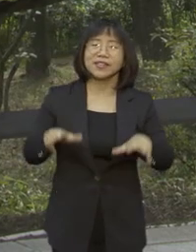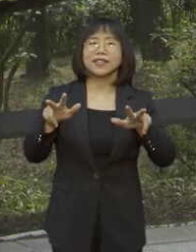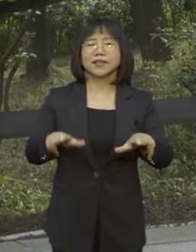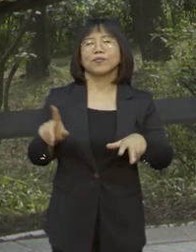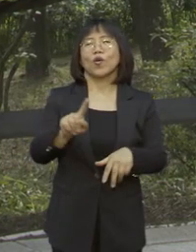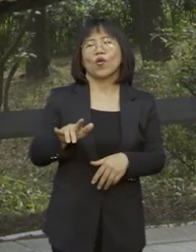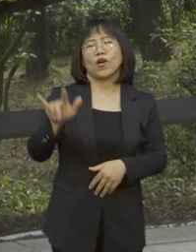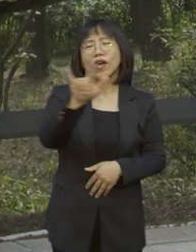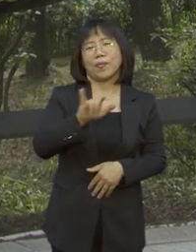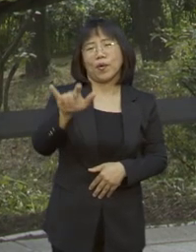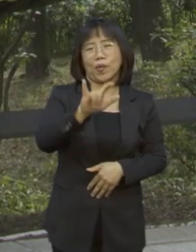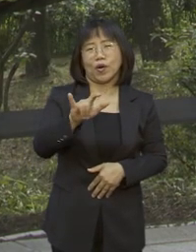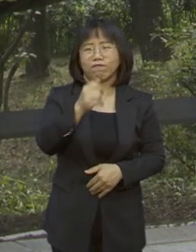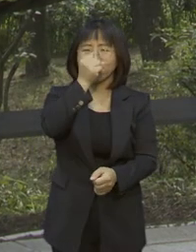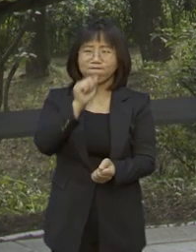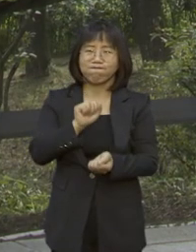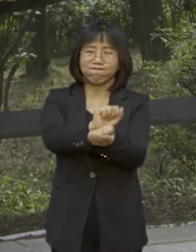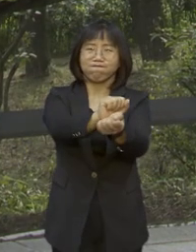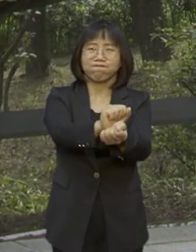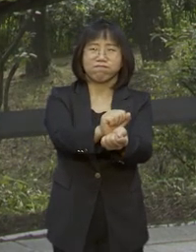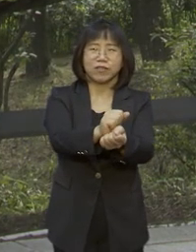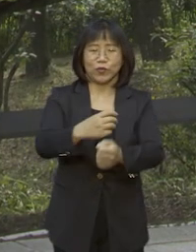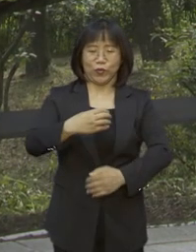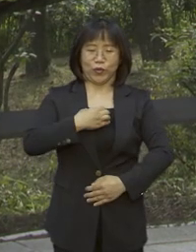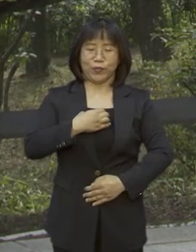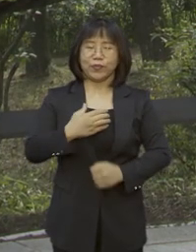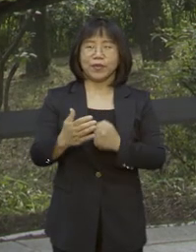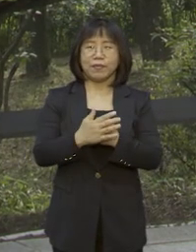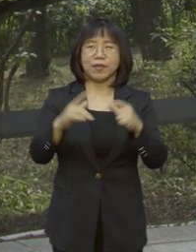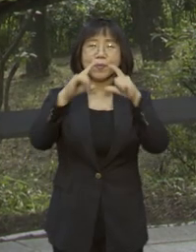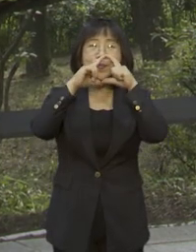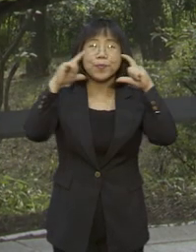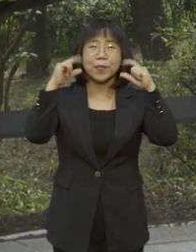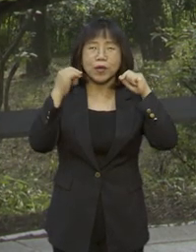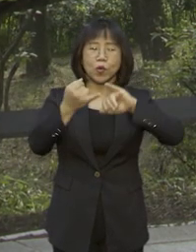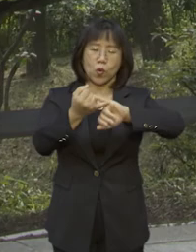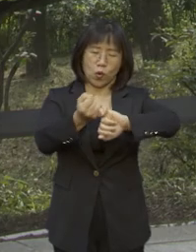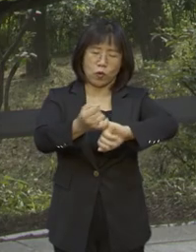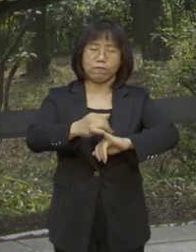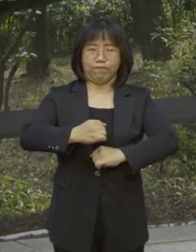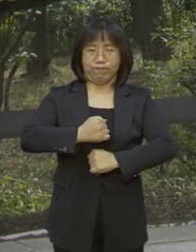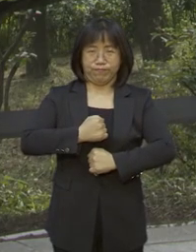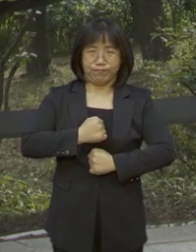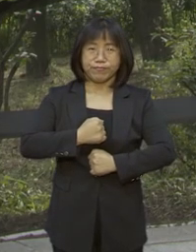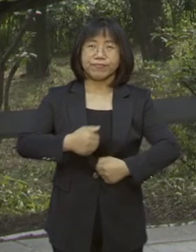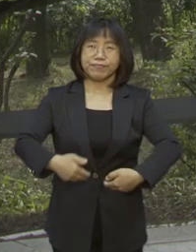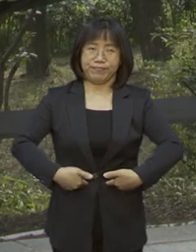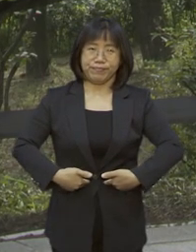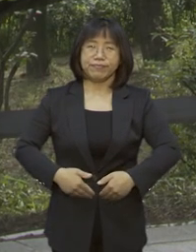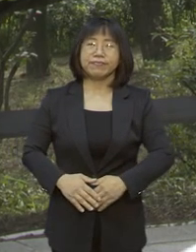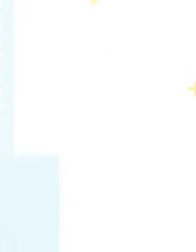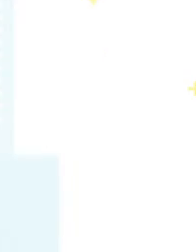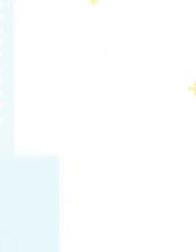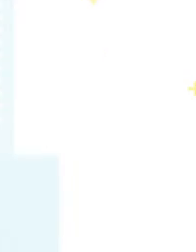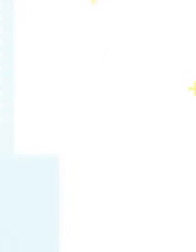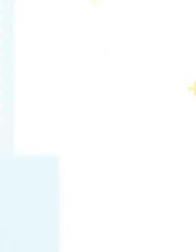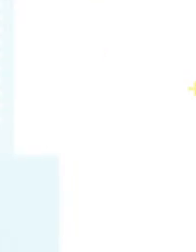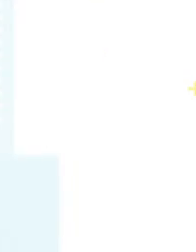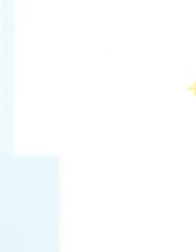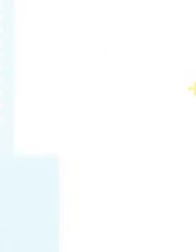아직까지도 코로나19 감염 위험은 여전한 만큼 반드시 마스크를 착용하고 방역수칙을 지켜야 합니다.